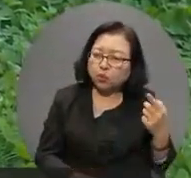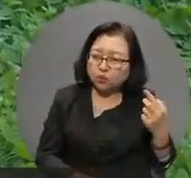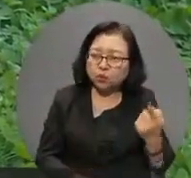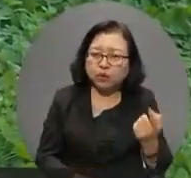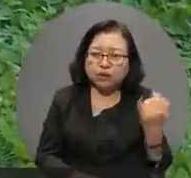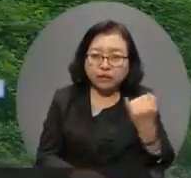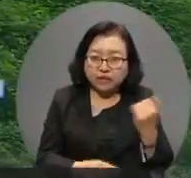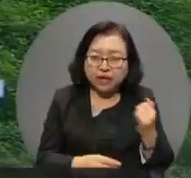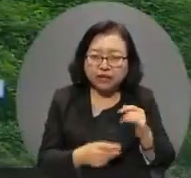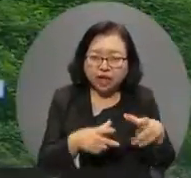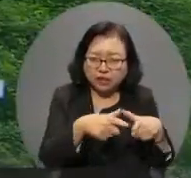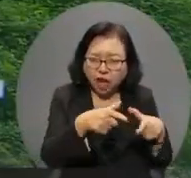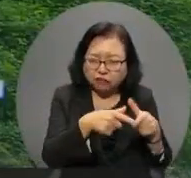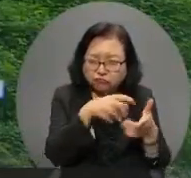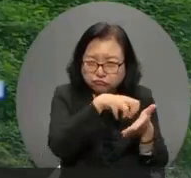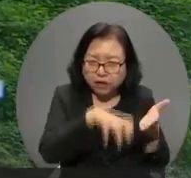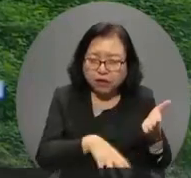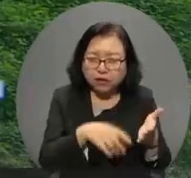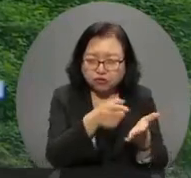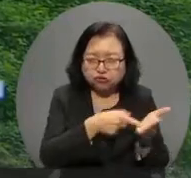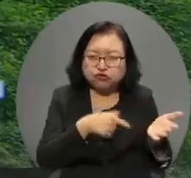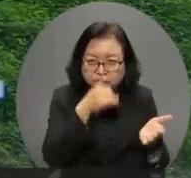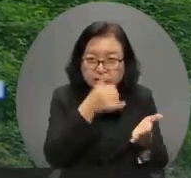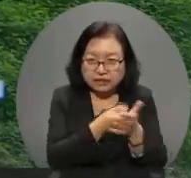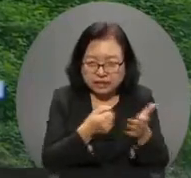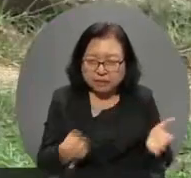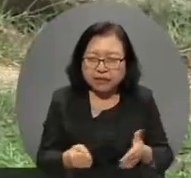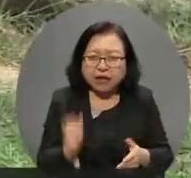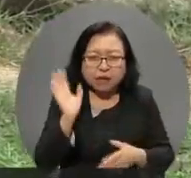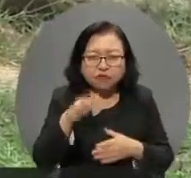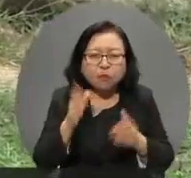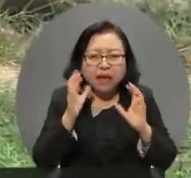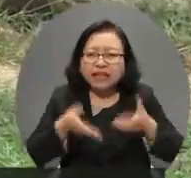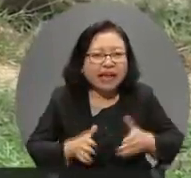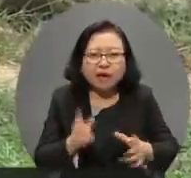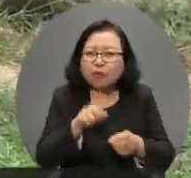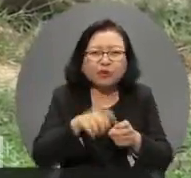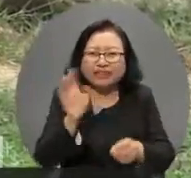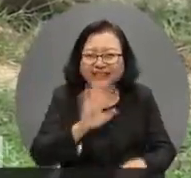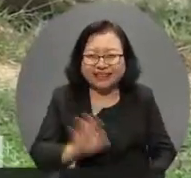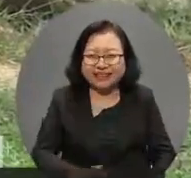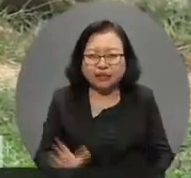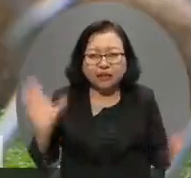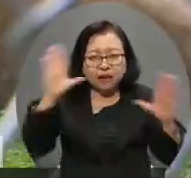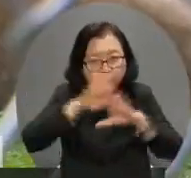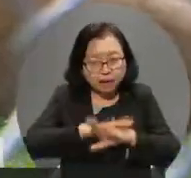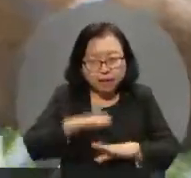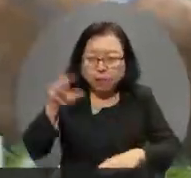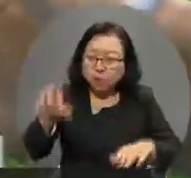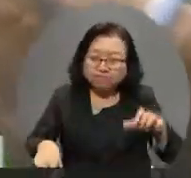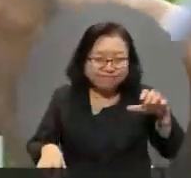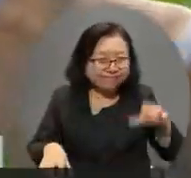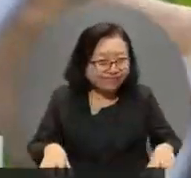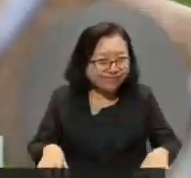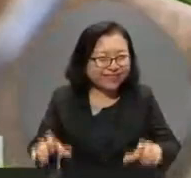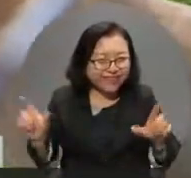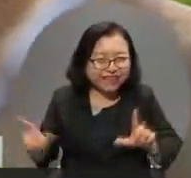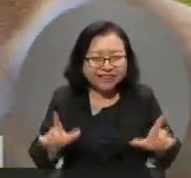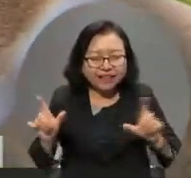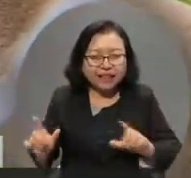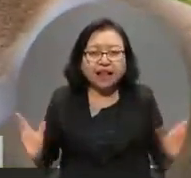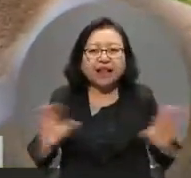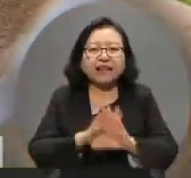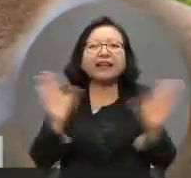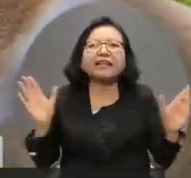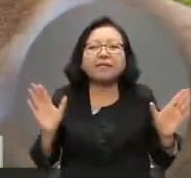적출한 상황이어서 번식까지 염두에 둔 건 아닙니다. 밤에는 각자 사육장에 있다가 낮에만 방사장에서